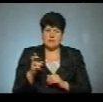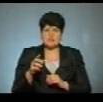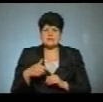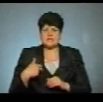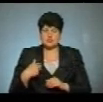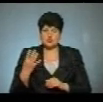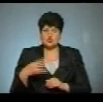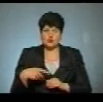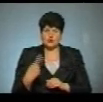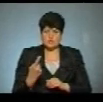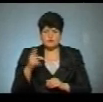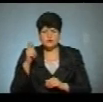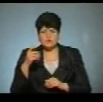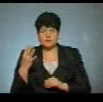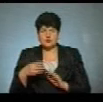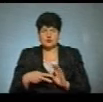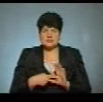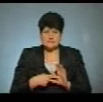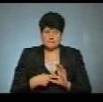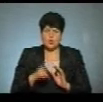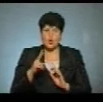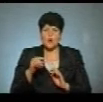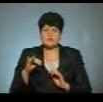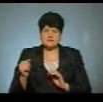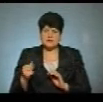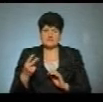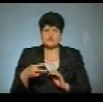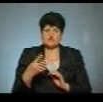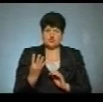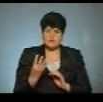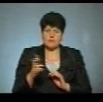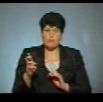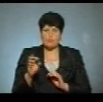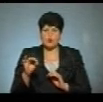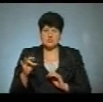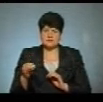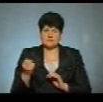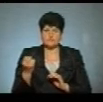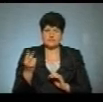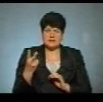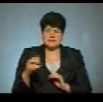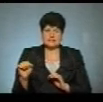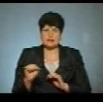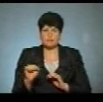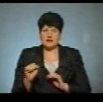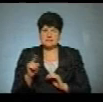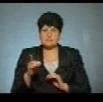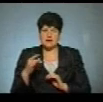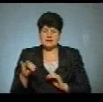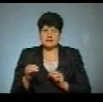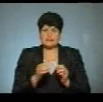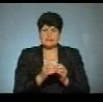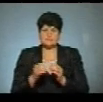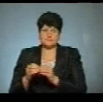Заліщицькому – 41, Чортківському – 47, Козівському – 24, Борщівському – 12, Теребовлянському та Зборазькому – по